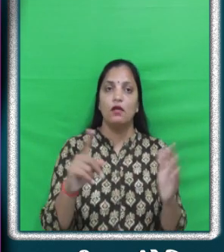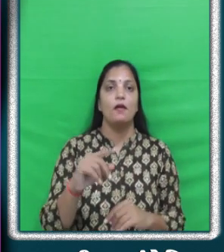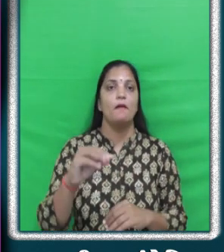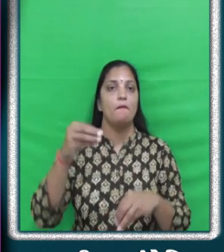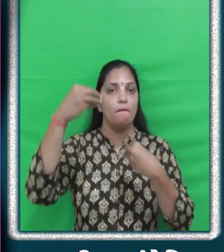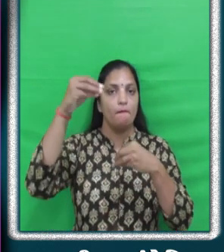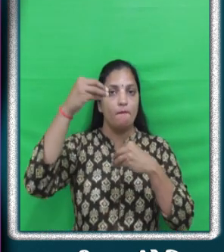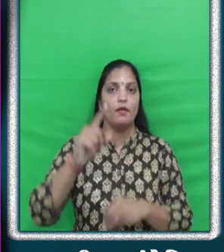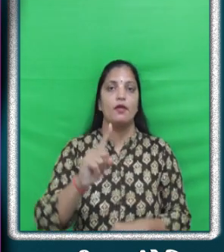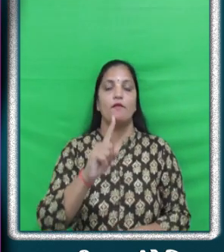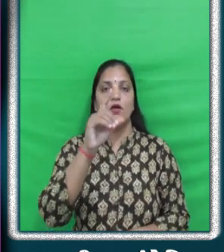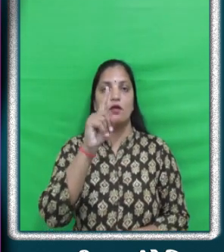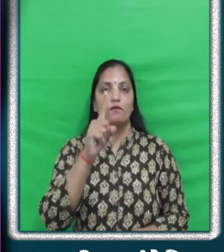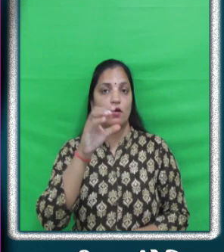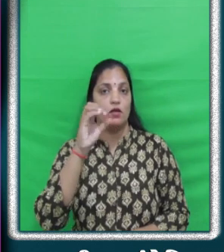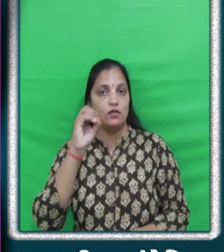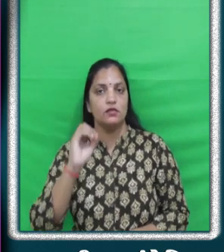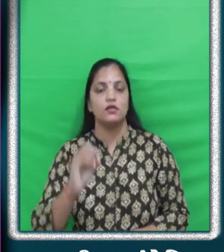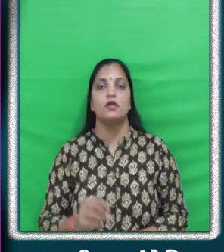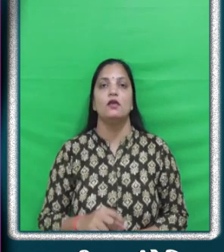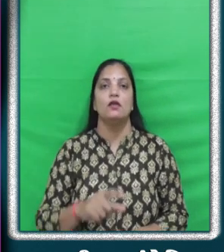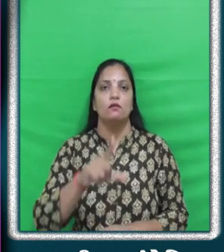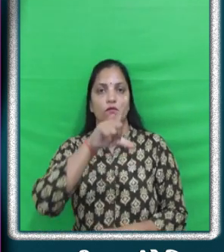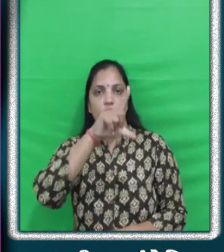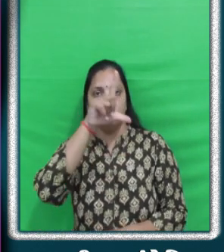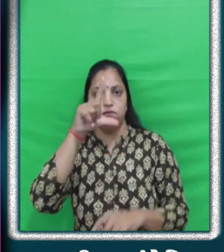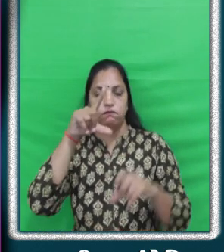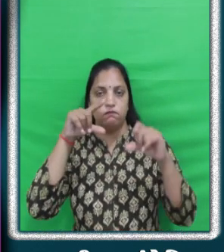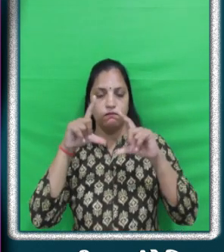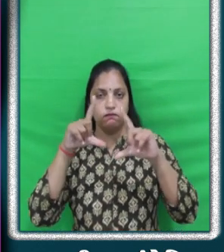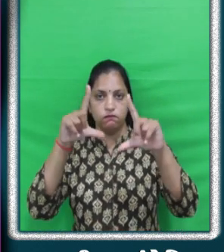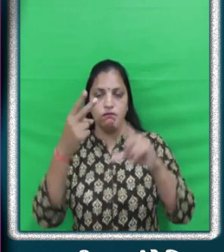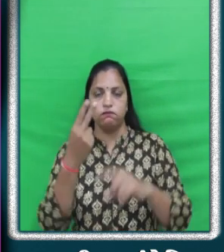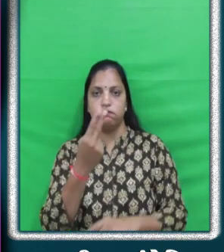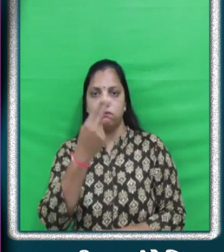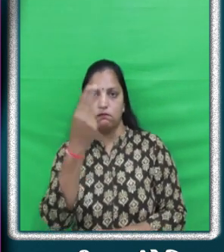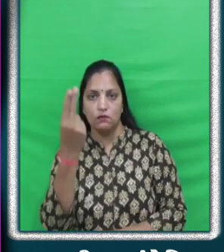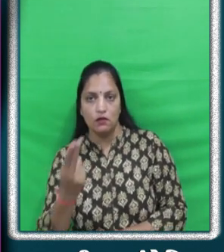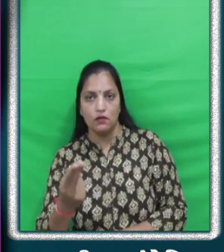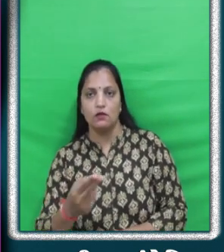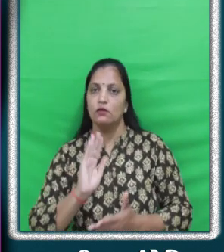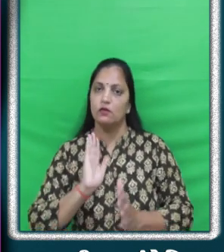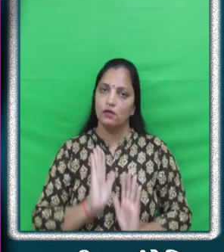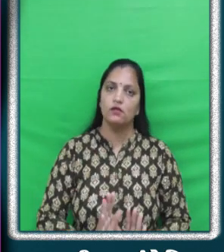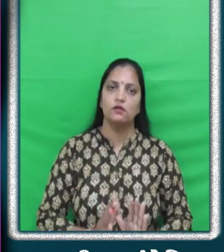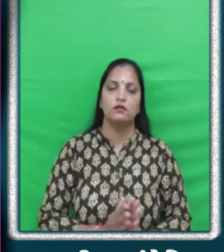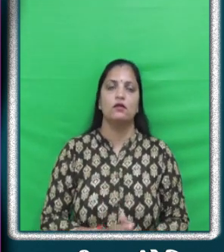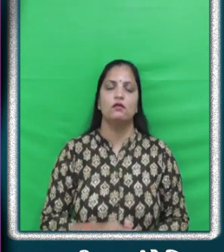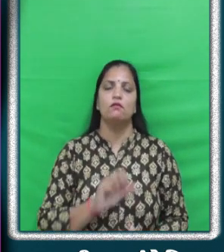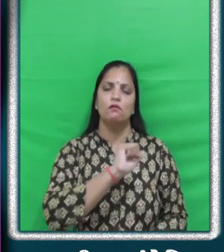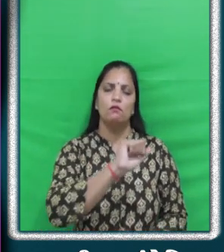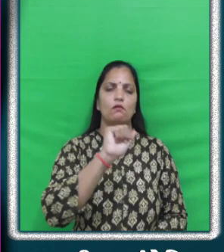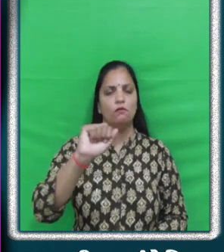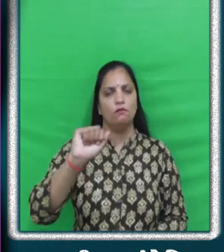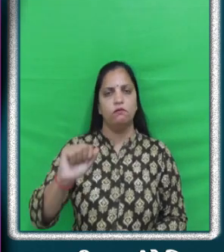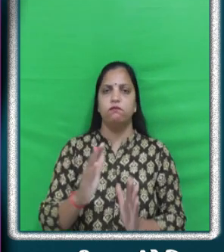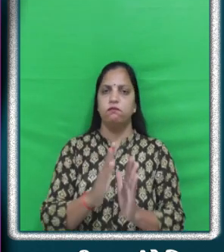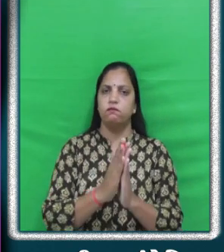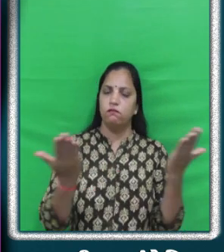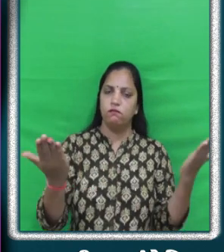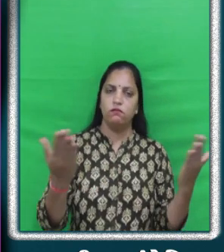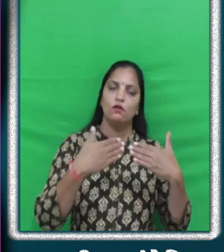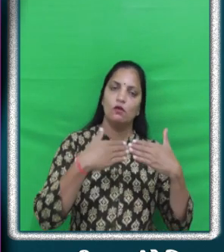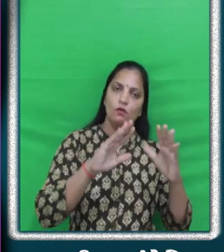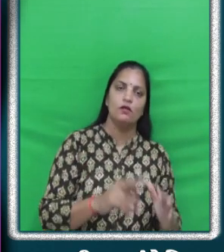પાઠ્યપુસ્તકમાં પેજ નંબર 110 ઉપર આકૃતિ આવેલી છે. તેની પાસે પાઠ્યપુસ્તક છે તે